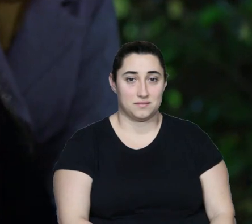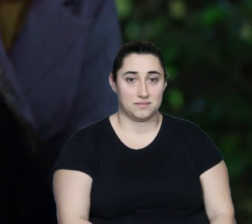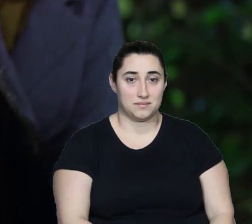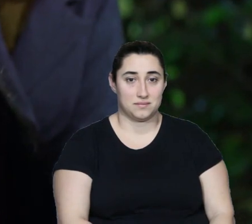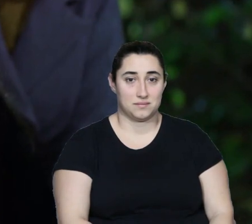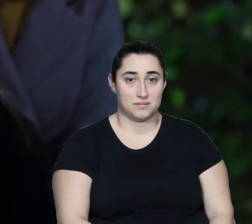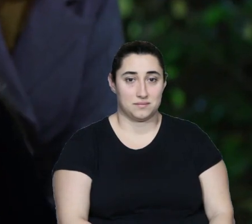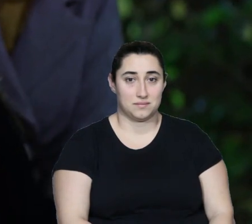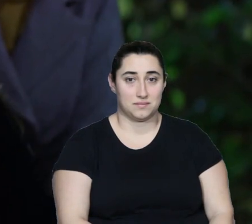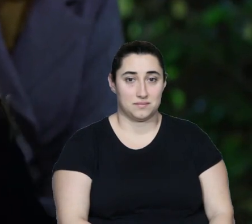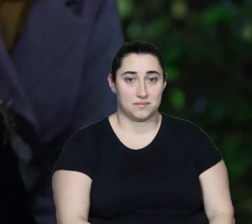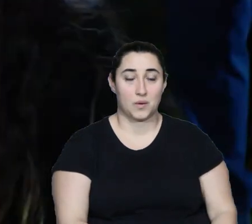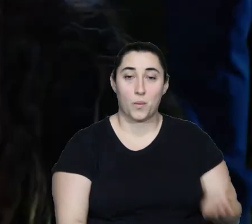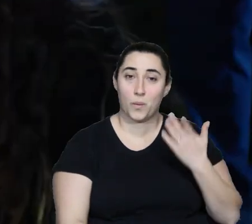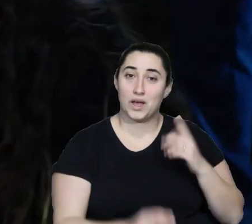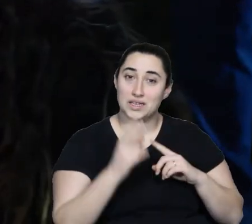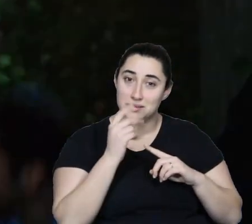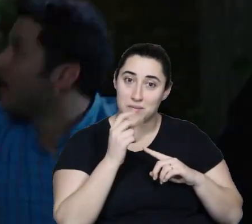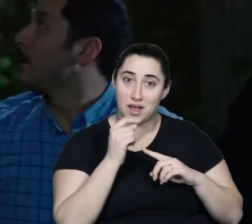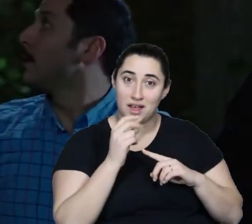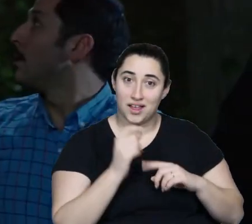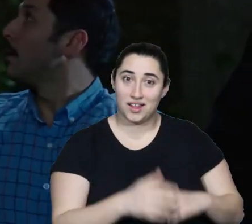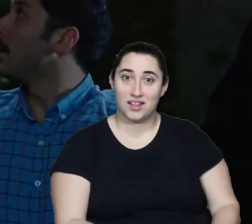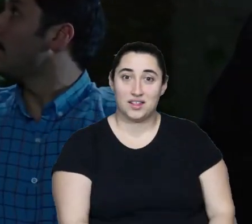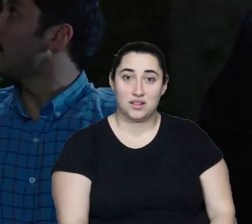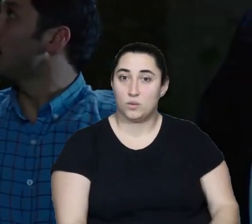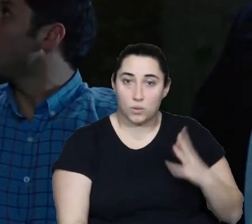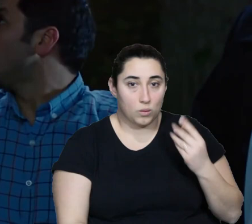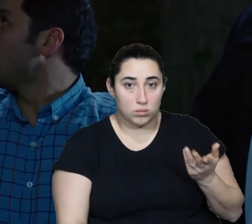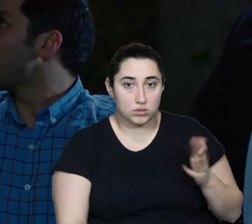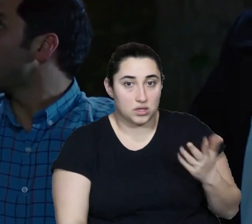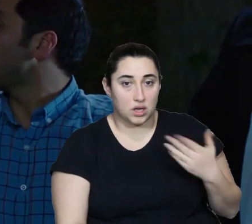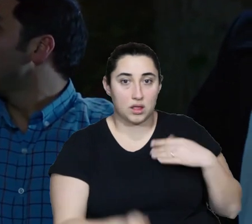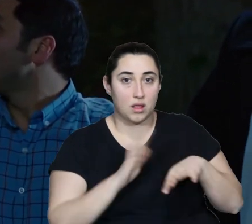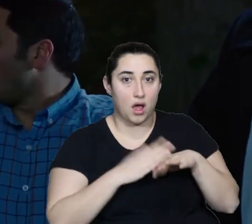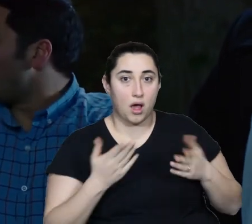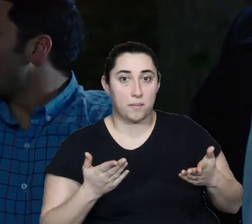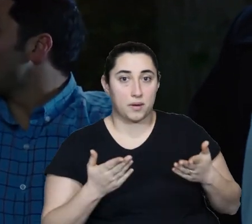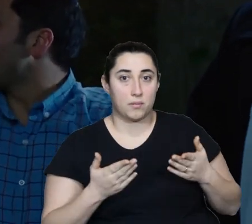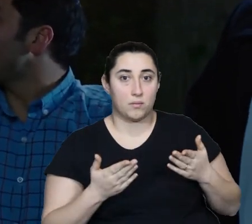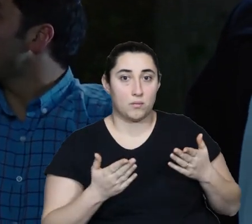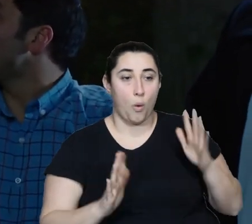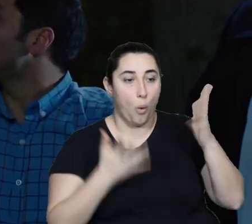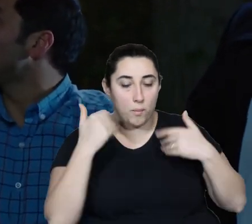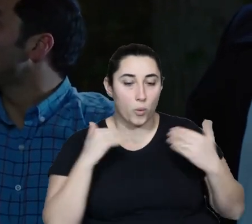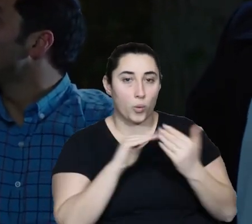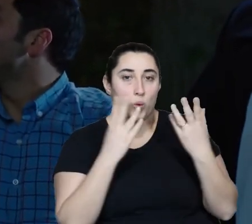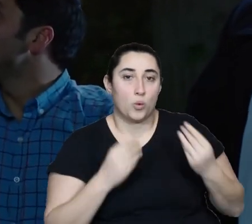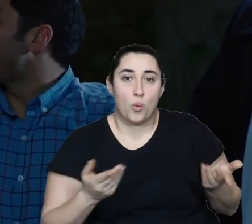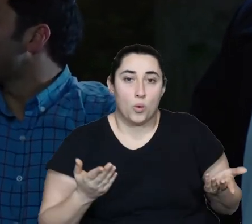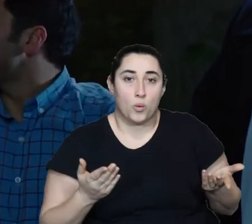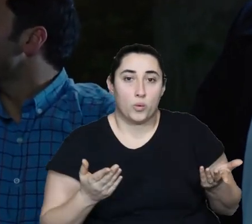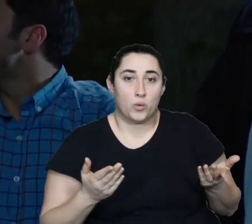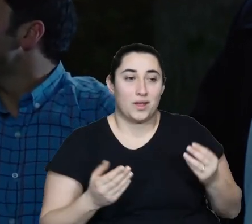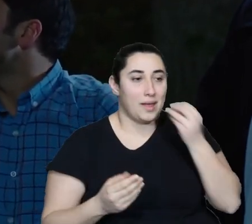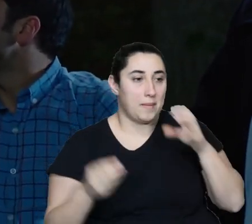Aldı Aysu. Oho İsmail. Ne var? Ne yapsaydık? Orman koşullarına ayak uydurmak zorundaydık.